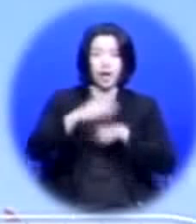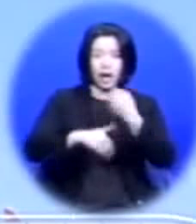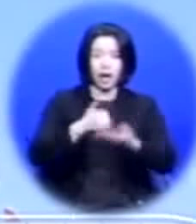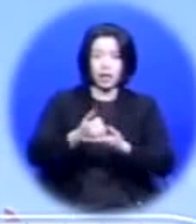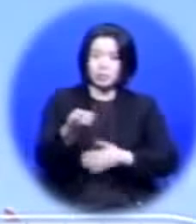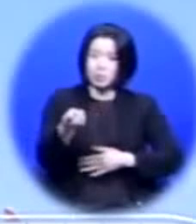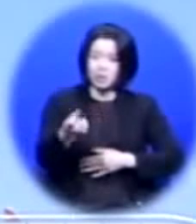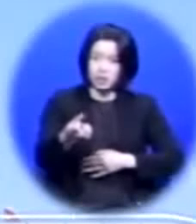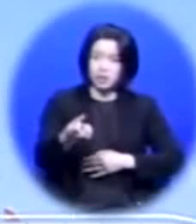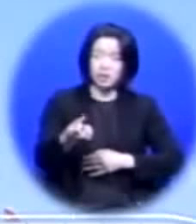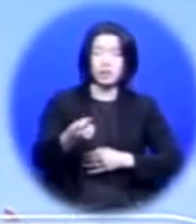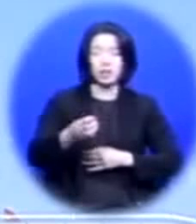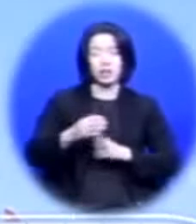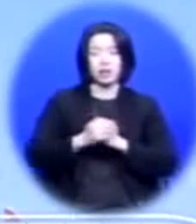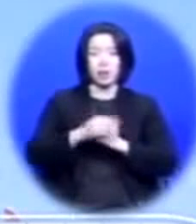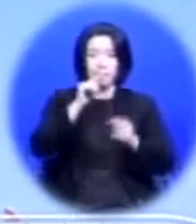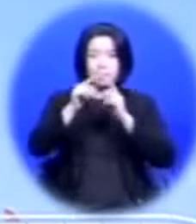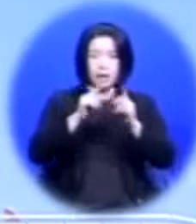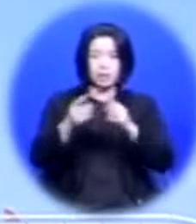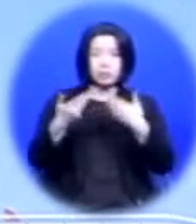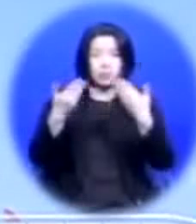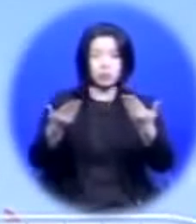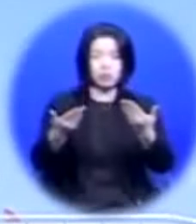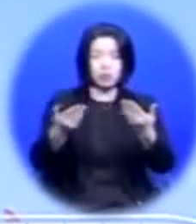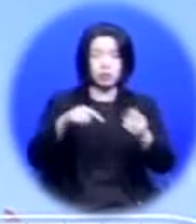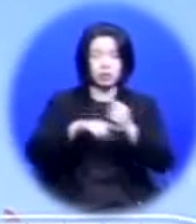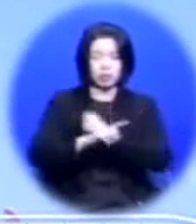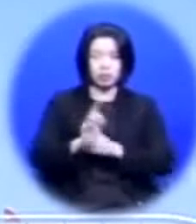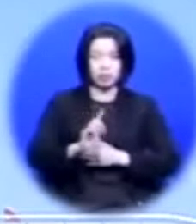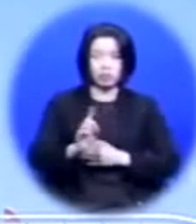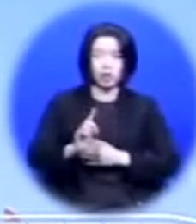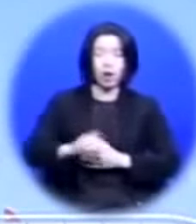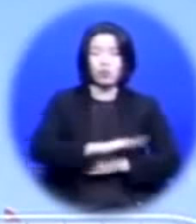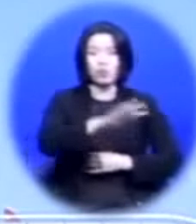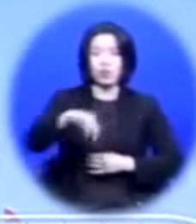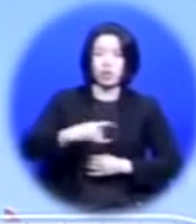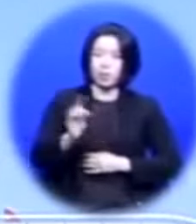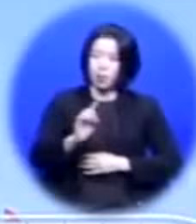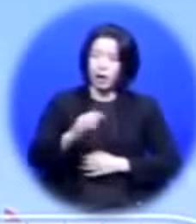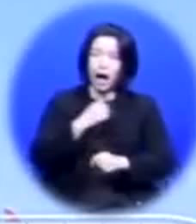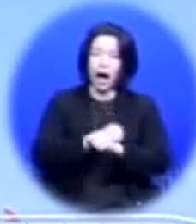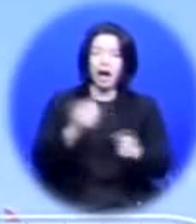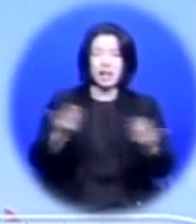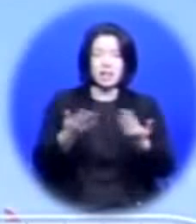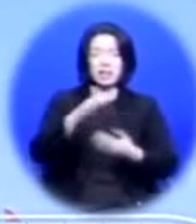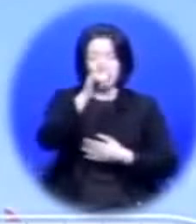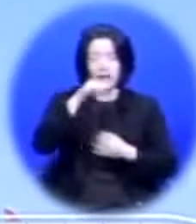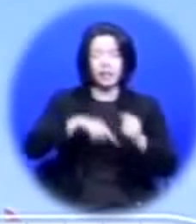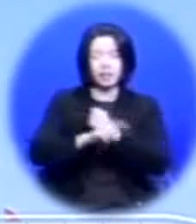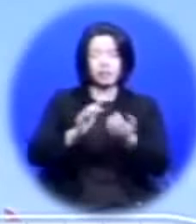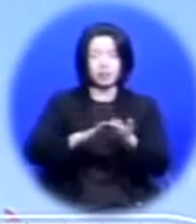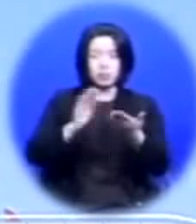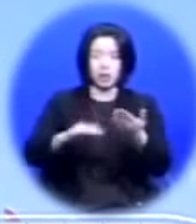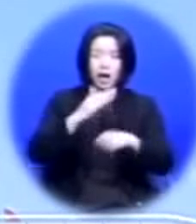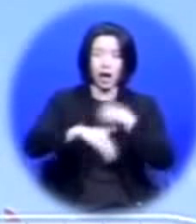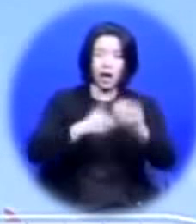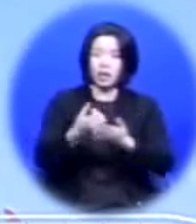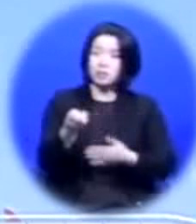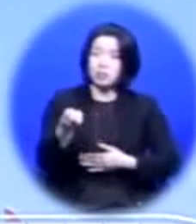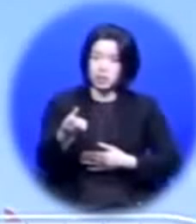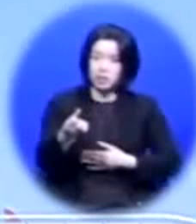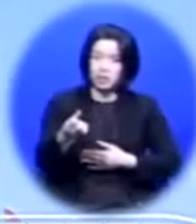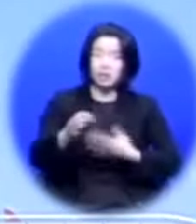붙잡으라고 이렇게 말씀하신 것은 우리에게가 할 일이 있다는 뜻입니다 하나님의 씨라고